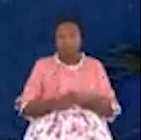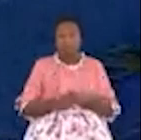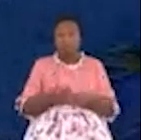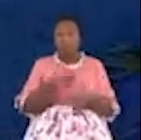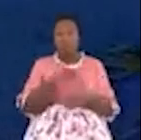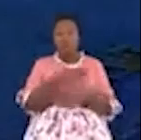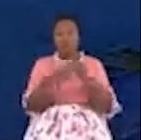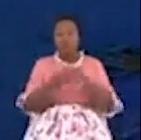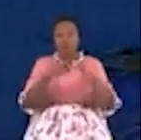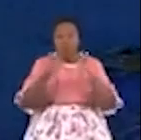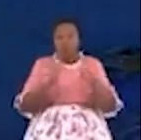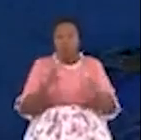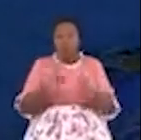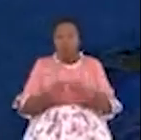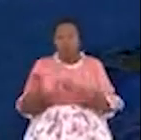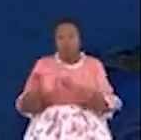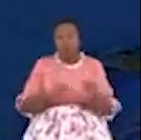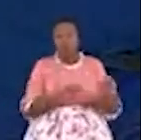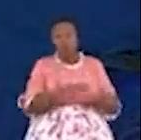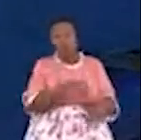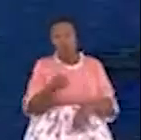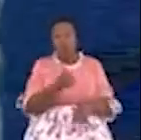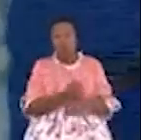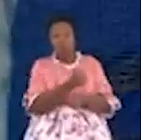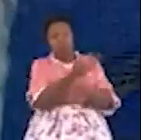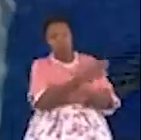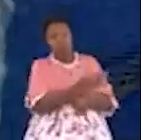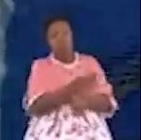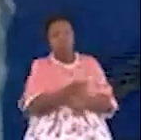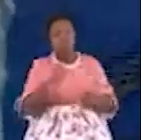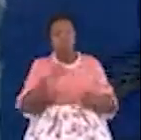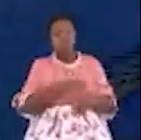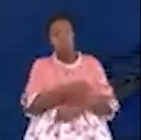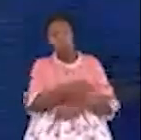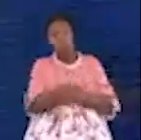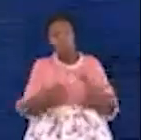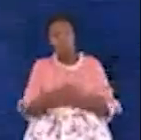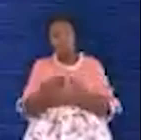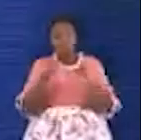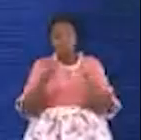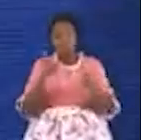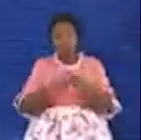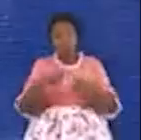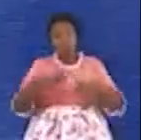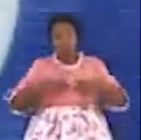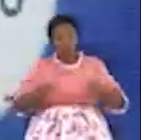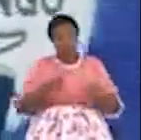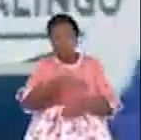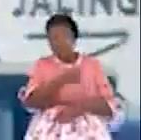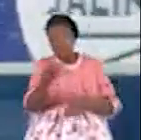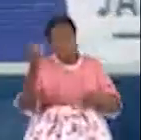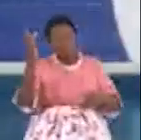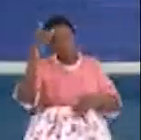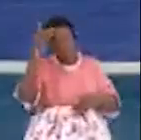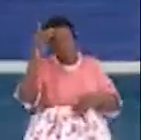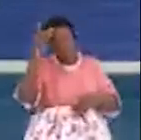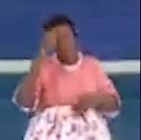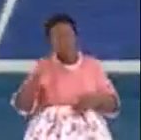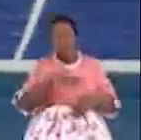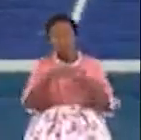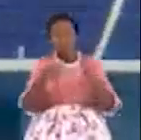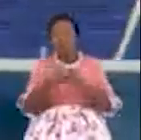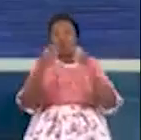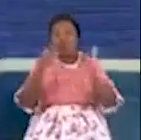ike a ga-eji wezuga ugwu niile, ike a ga-eji gwọọ ọrịa niile, ike ka a ga-eji